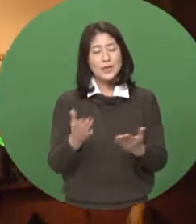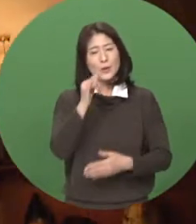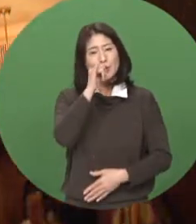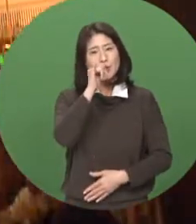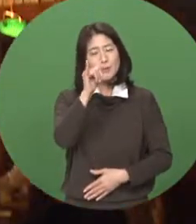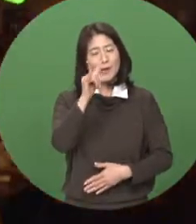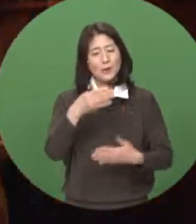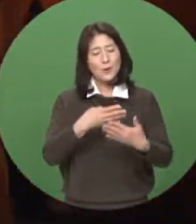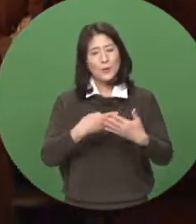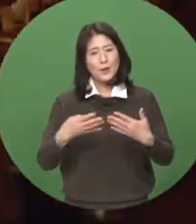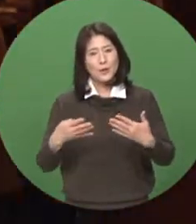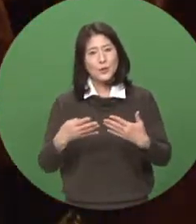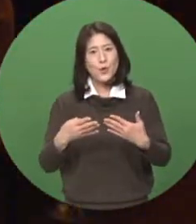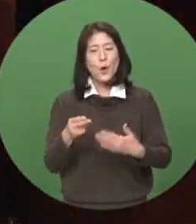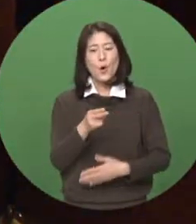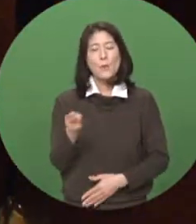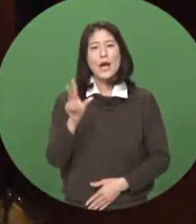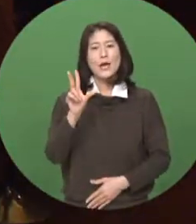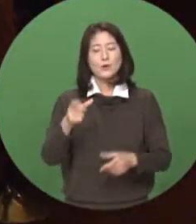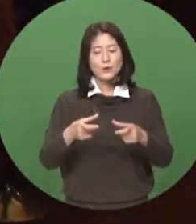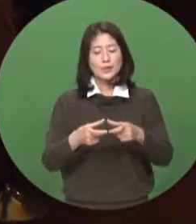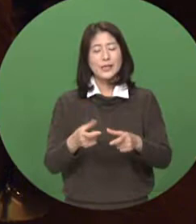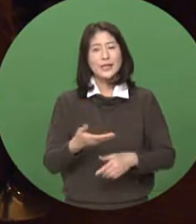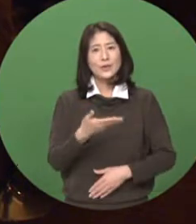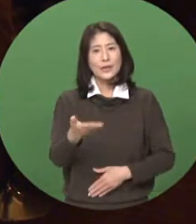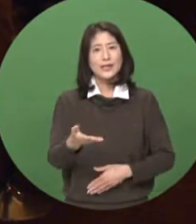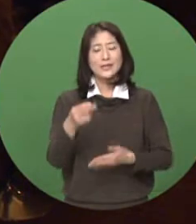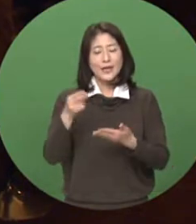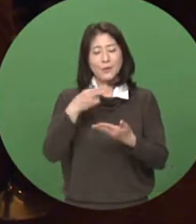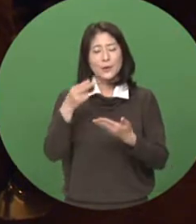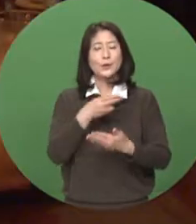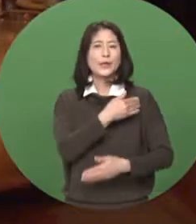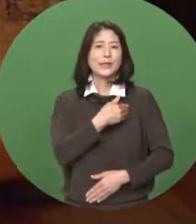ルメニューをバルチケットで楽しめます。